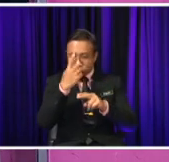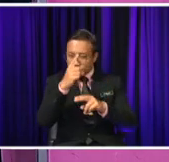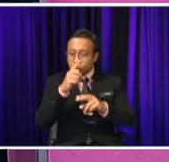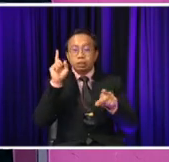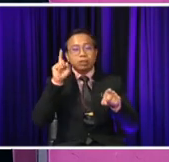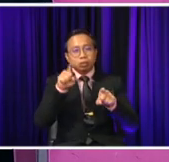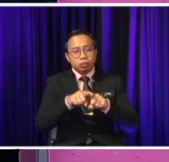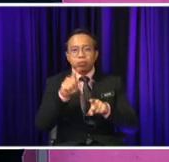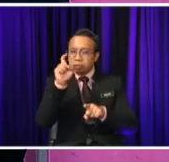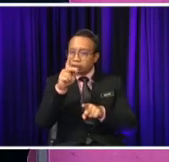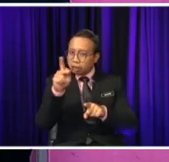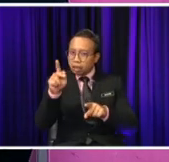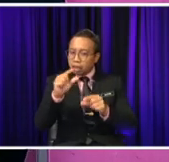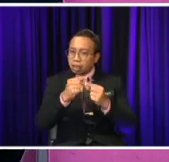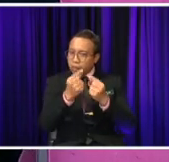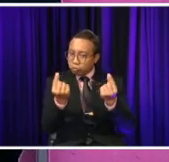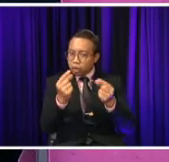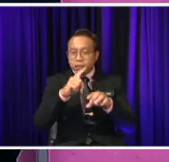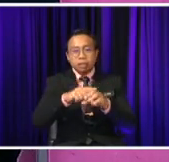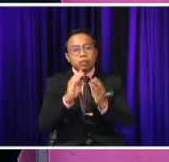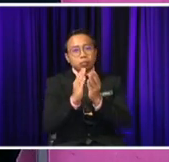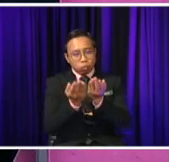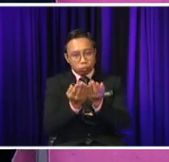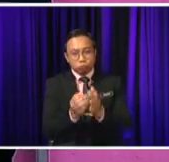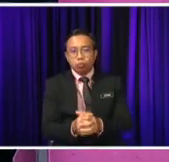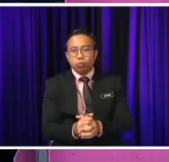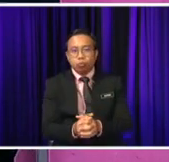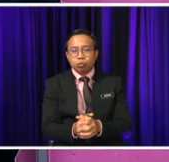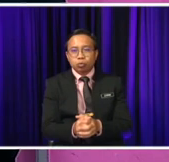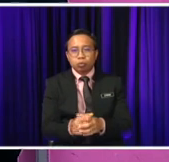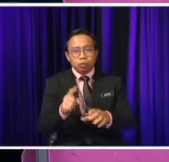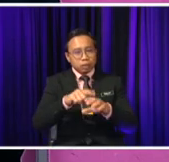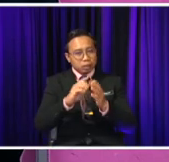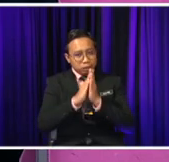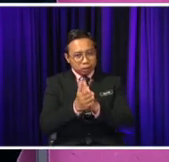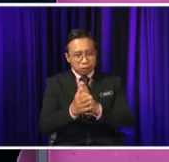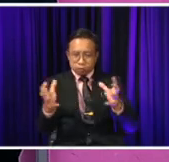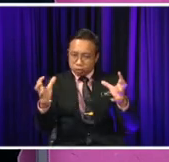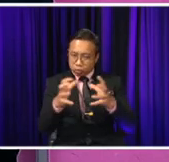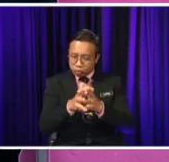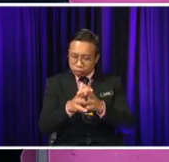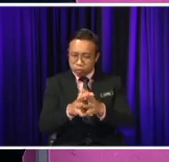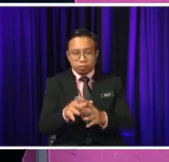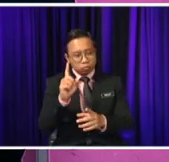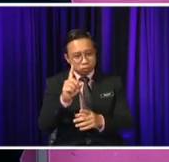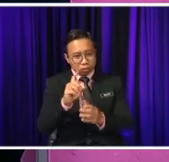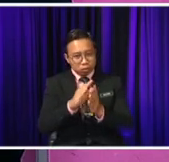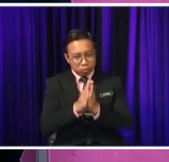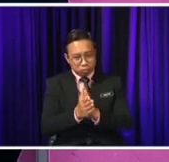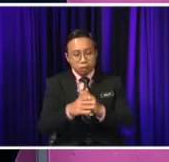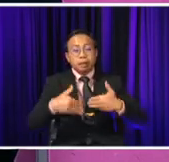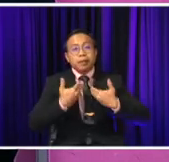Perlu tak Alquran ini dibukukan perlu tak Alquran ini di disatukan Bagaimana Alquran